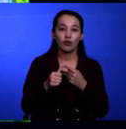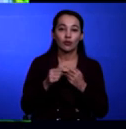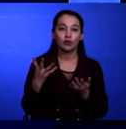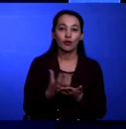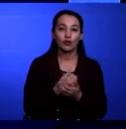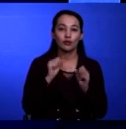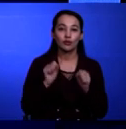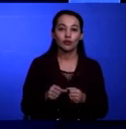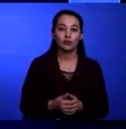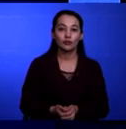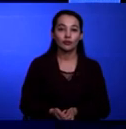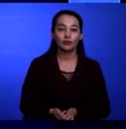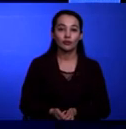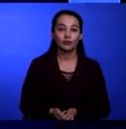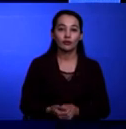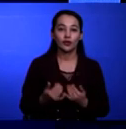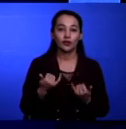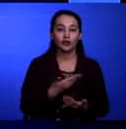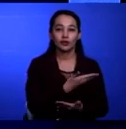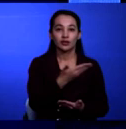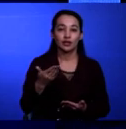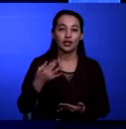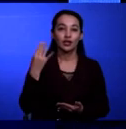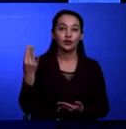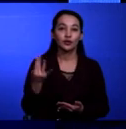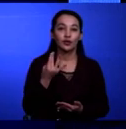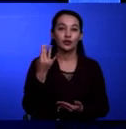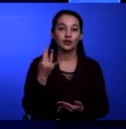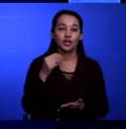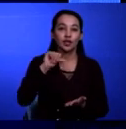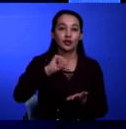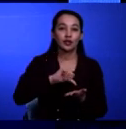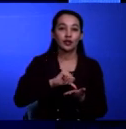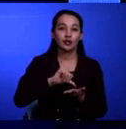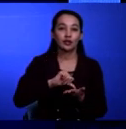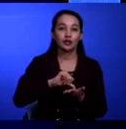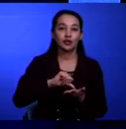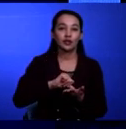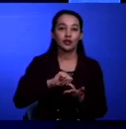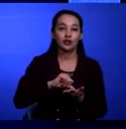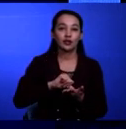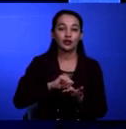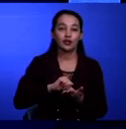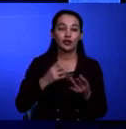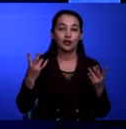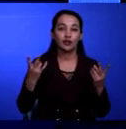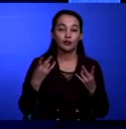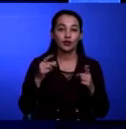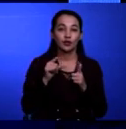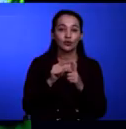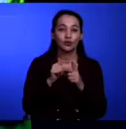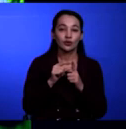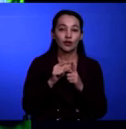mumkin. Endi sizlarga hikoyangizda qatnashtirishingiz lozim bo'lgan